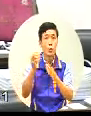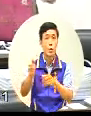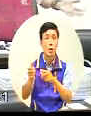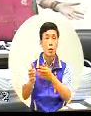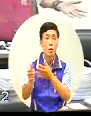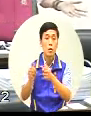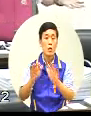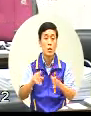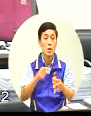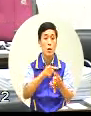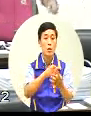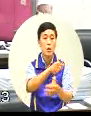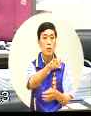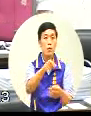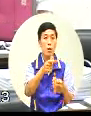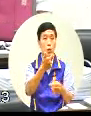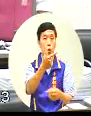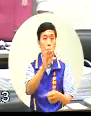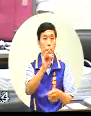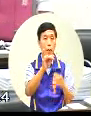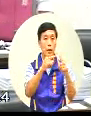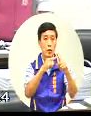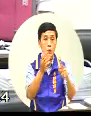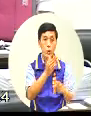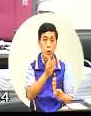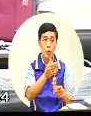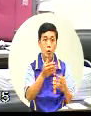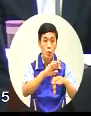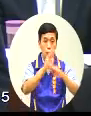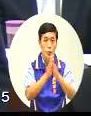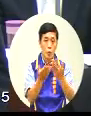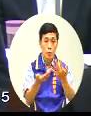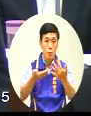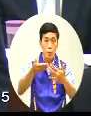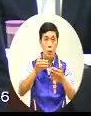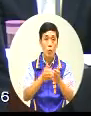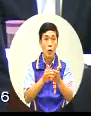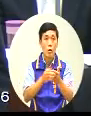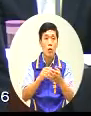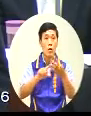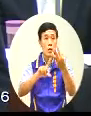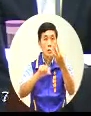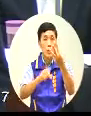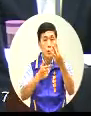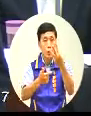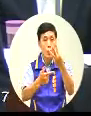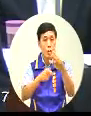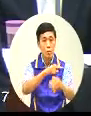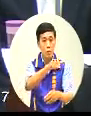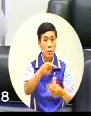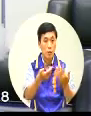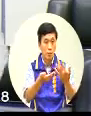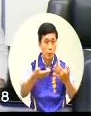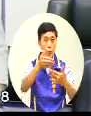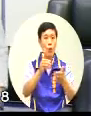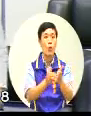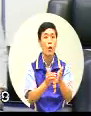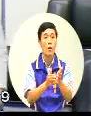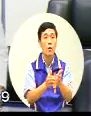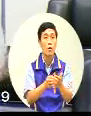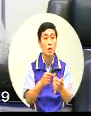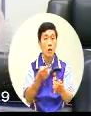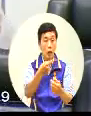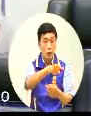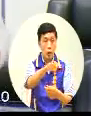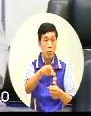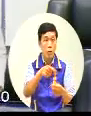前这600多个人全部晋升完了吗？ 到3月16号都已经全部晋升 完了。全部完了吗？ 对。 那有多少人因为